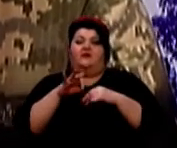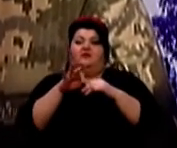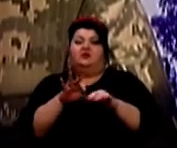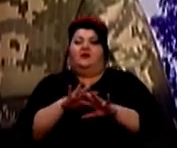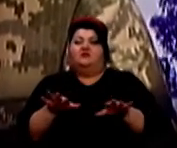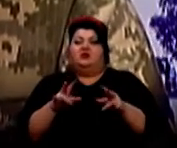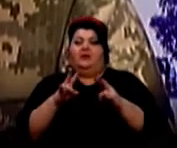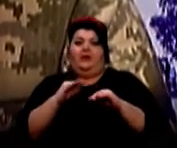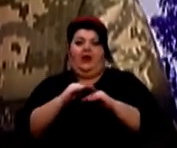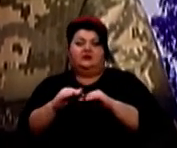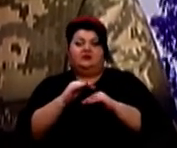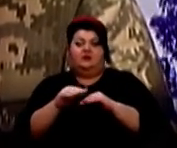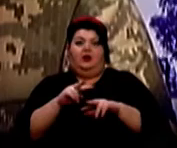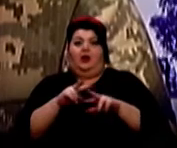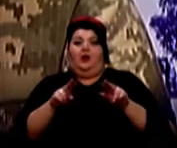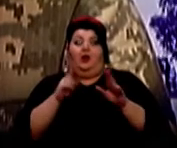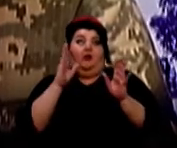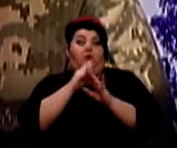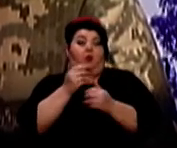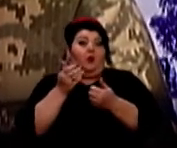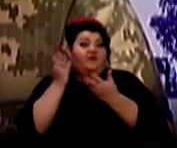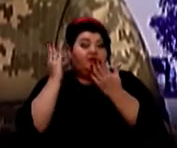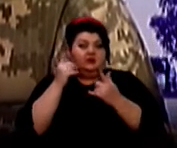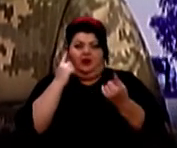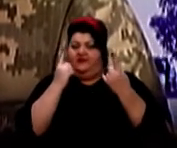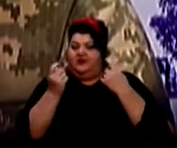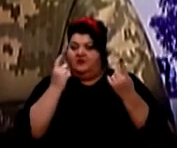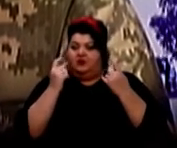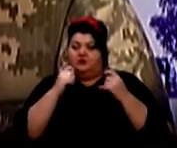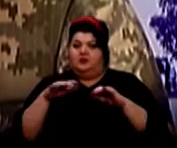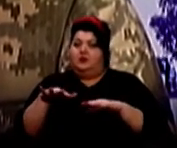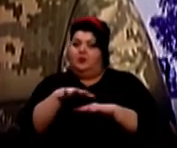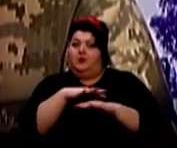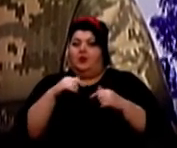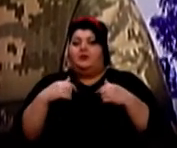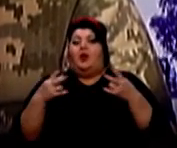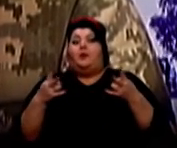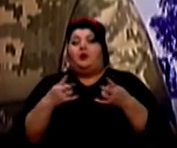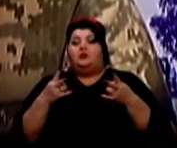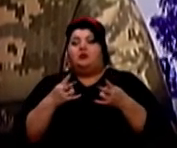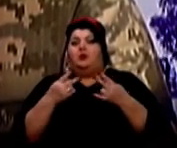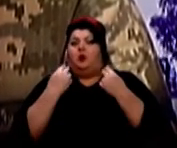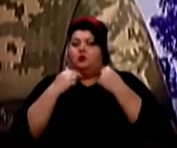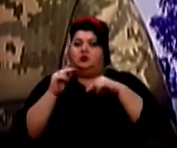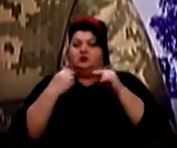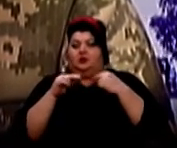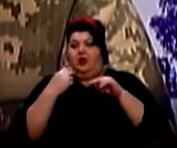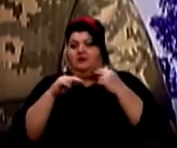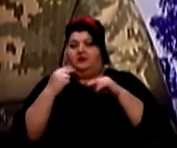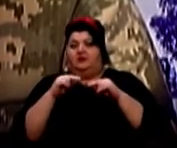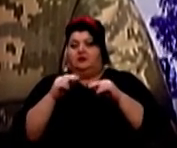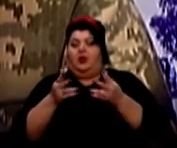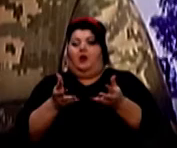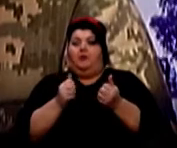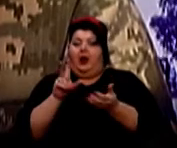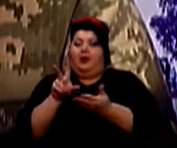на землі, як і в повітрі, і в інформаційному просторі. Тобто нам потрібно удосконалюватися,